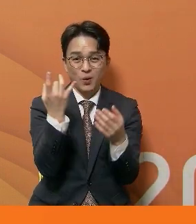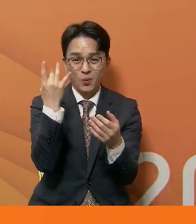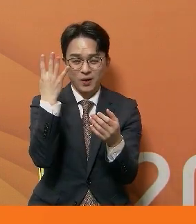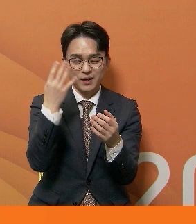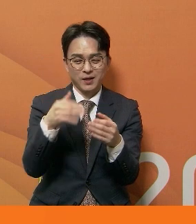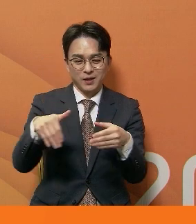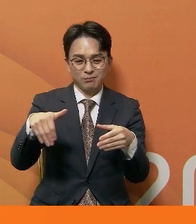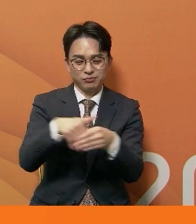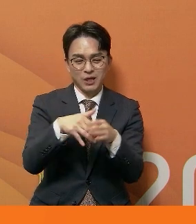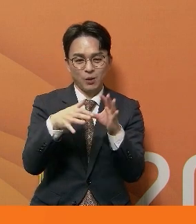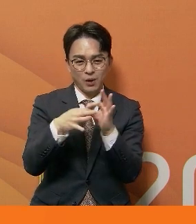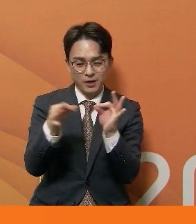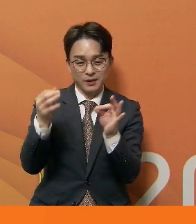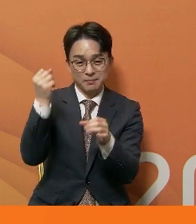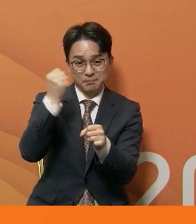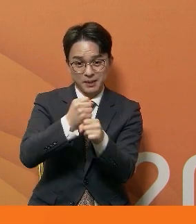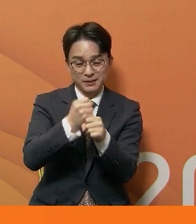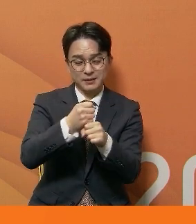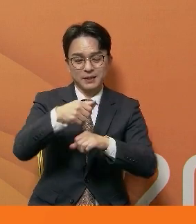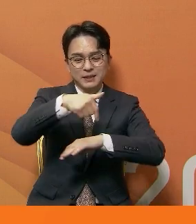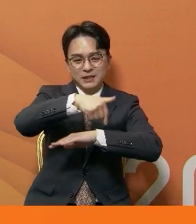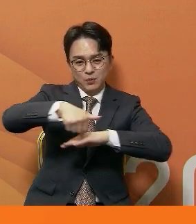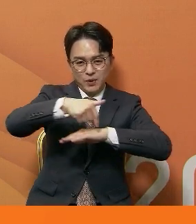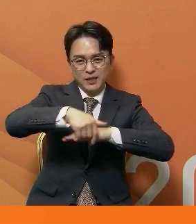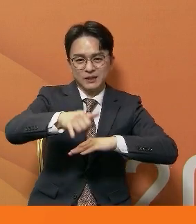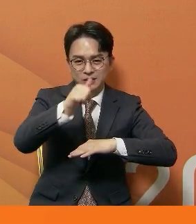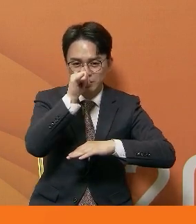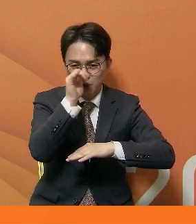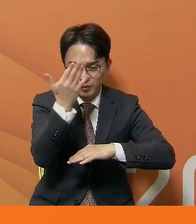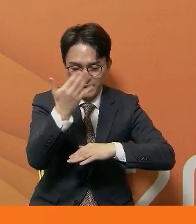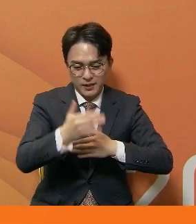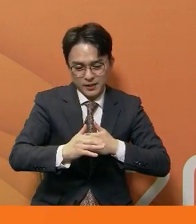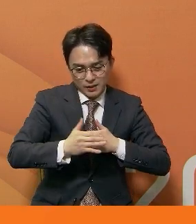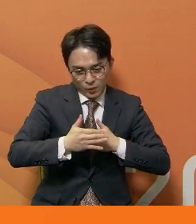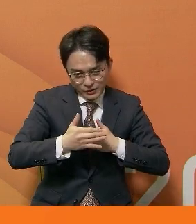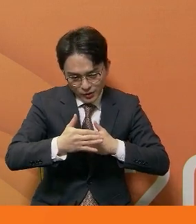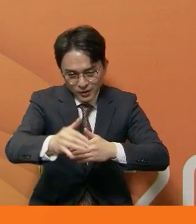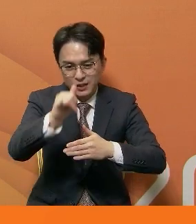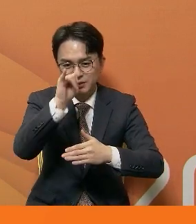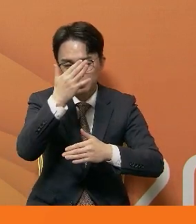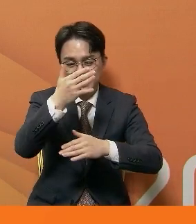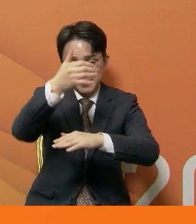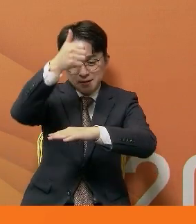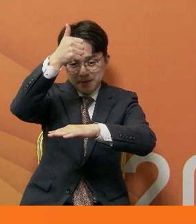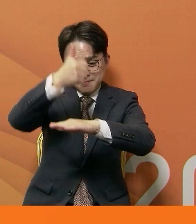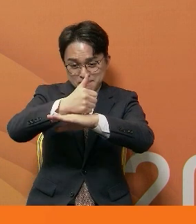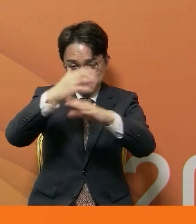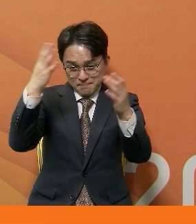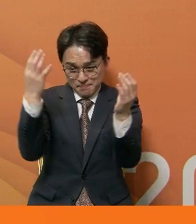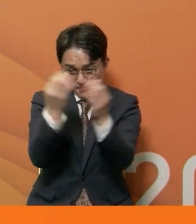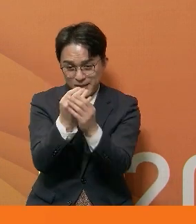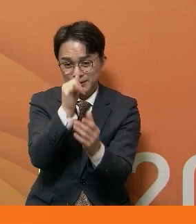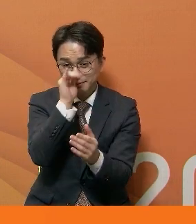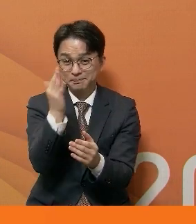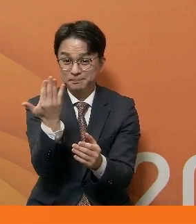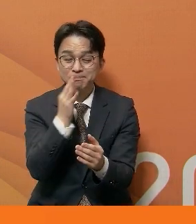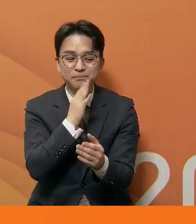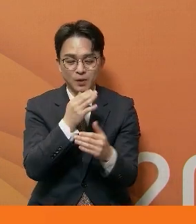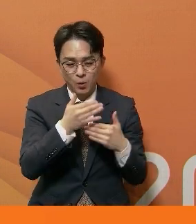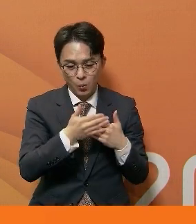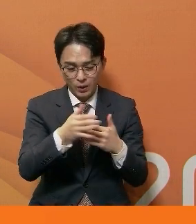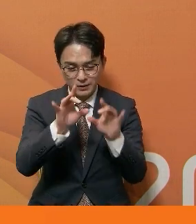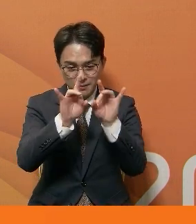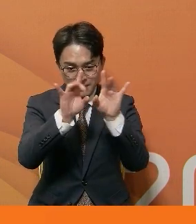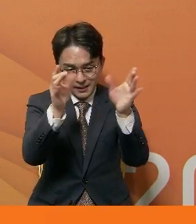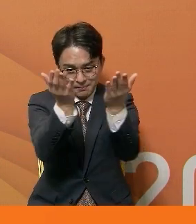없잖아요 기획도 하고 제작도 하고 완성을 하는 과정을 거칠 텐데 그 과정별로 이제 자금을 신청할 수 있는 상품이다라고 이해를 해주시면 좋을